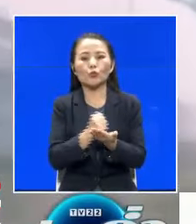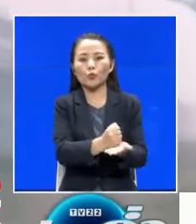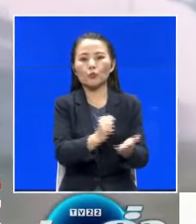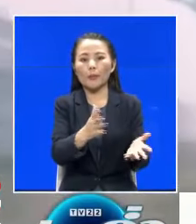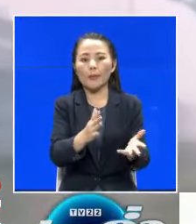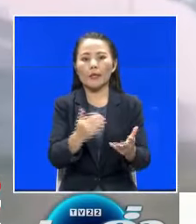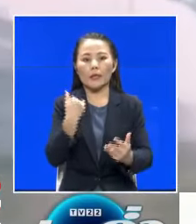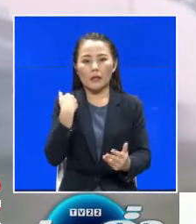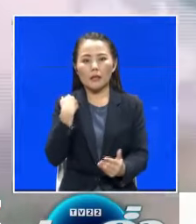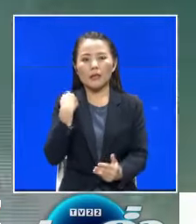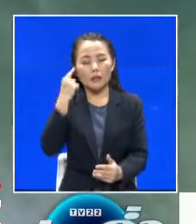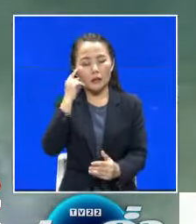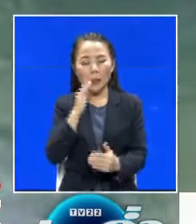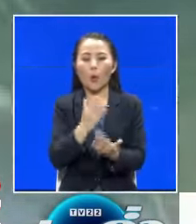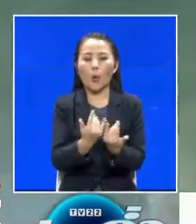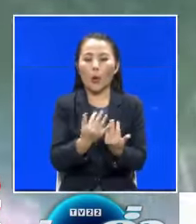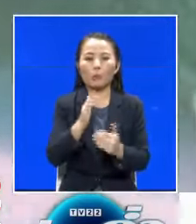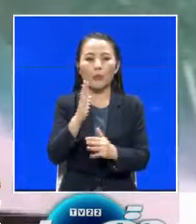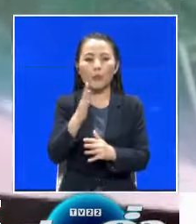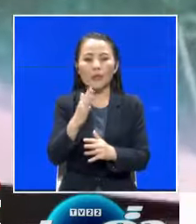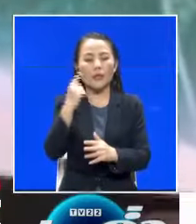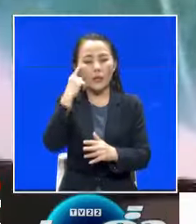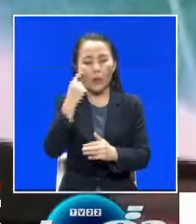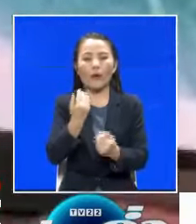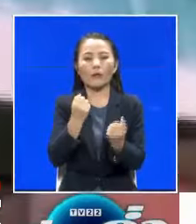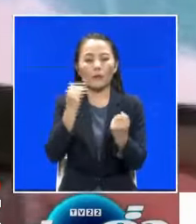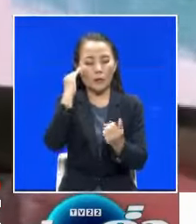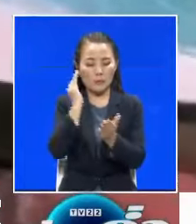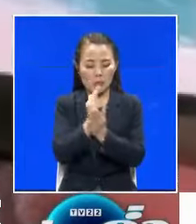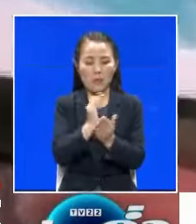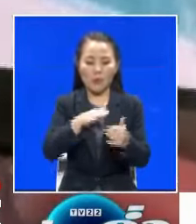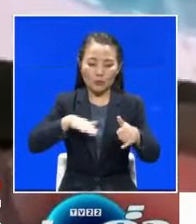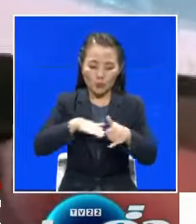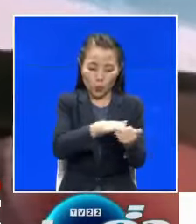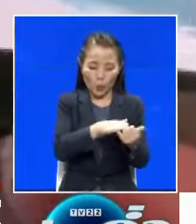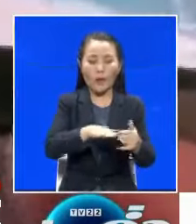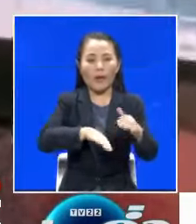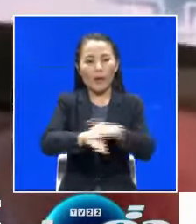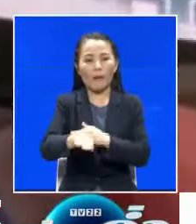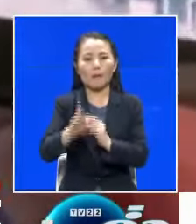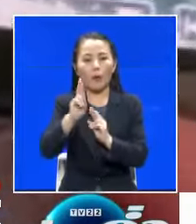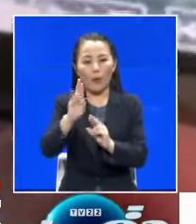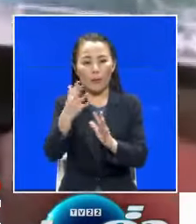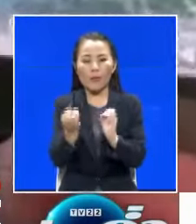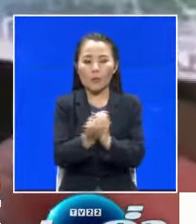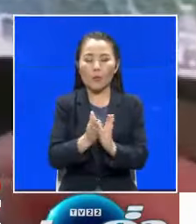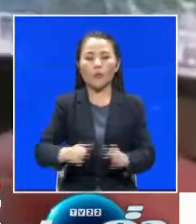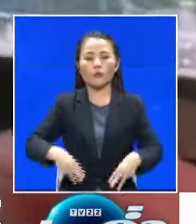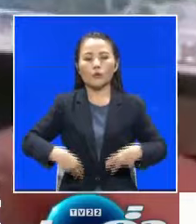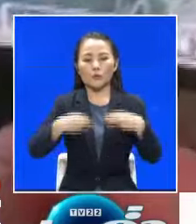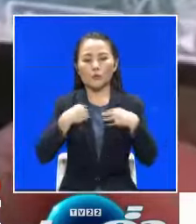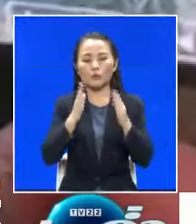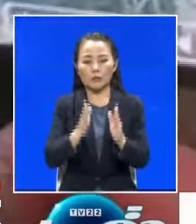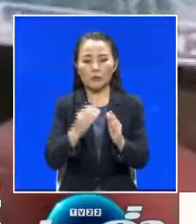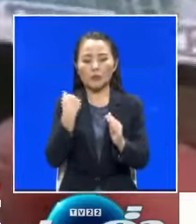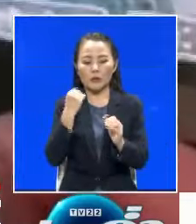หรือแสดงตัวต่อพนักงานเจ้าหน้าที่ต่อสู้ขัดขวางเจ้าพนักงานขับรถประมาทเป็นเหตุให้ทรัพย์สินผู้อื่นเสียหายแล้วก็ทำร้ายเ